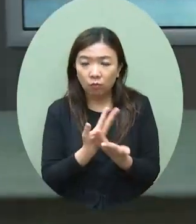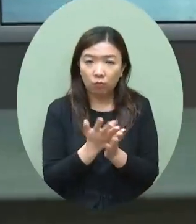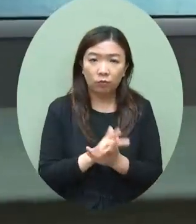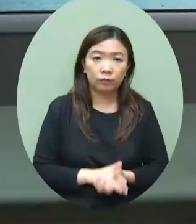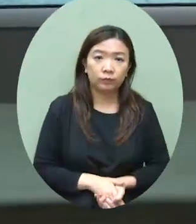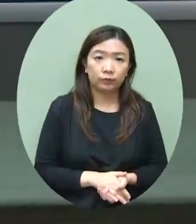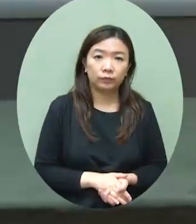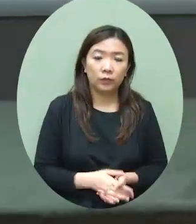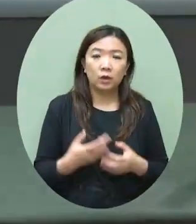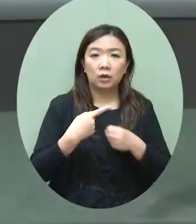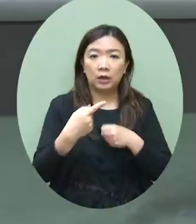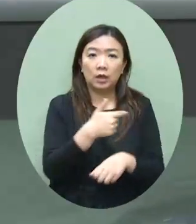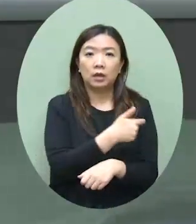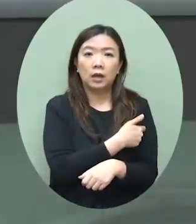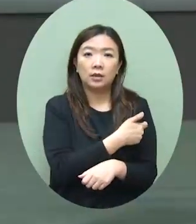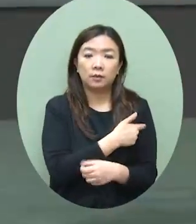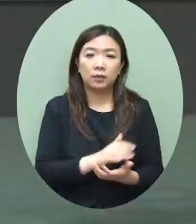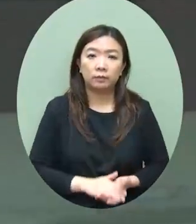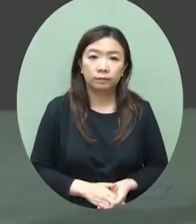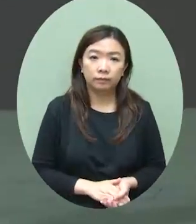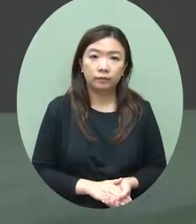第一喺疫苗接種嗰方面呢，